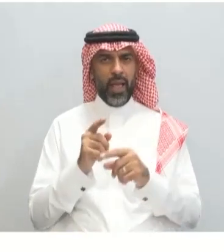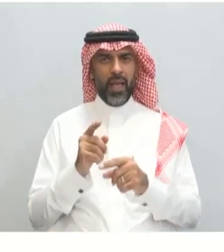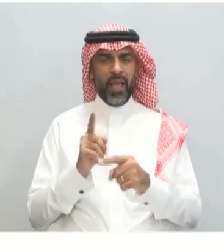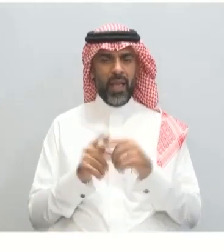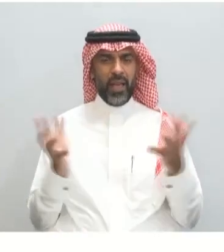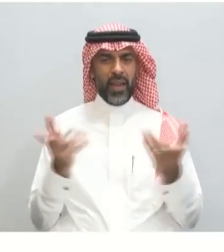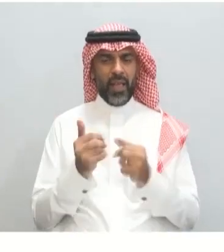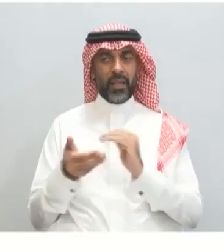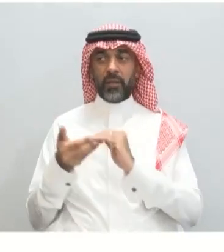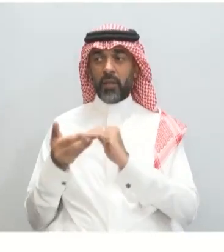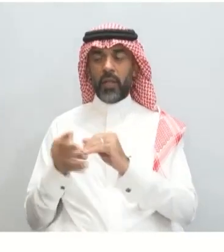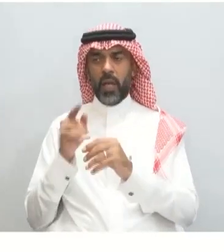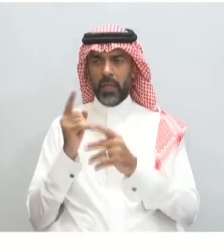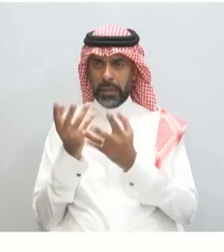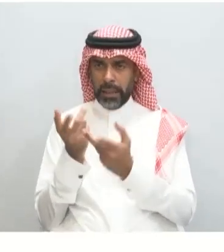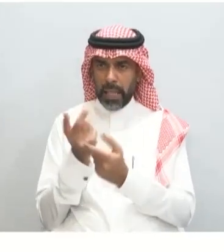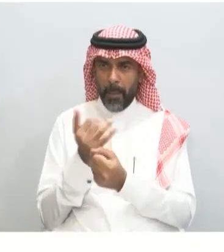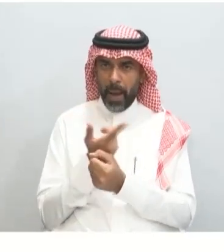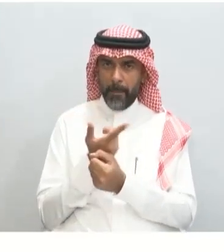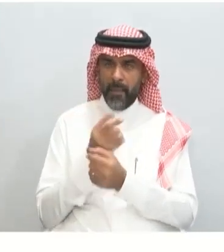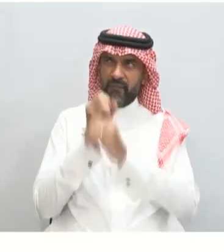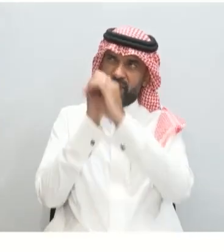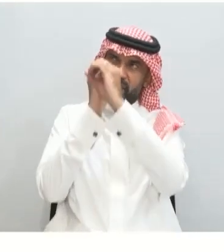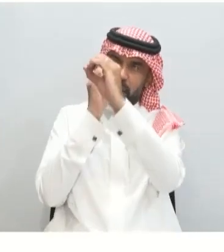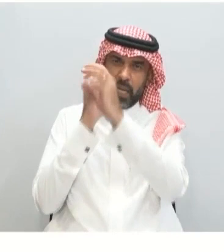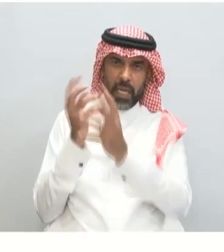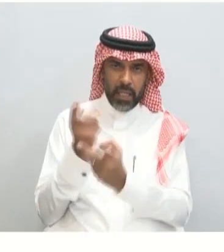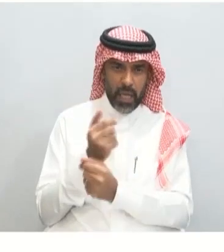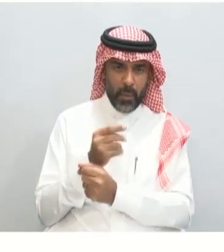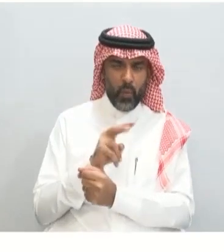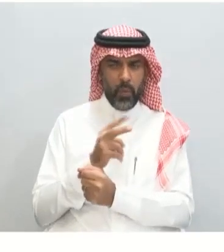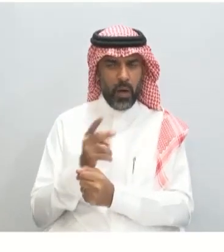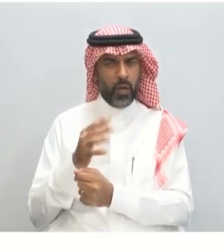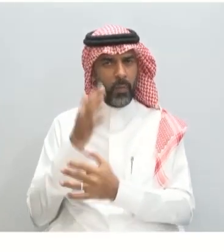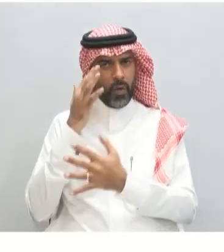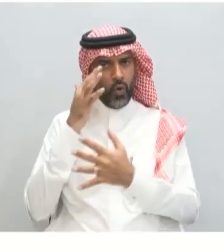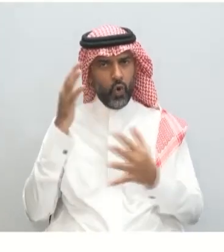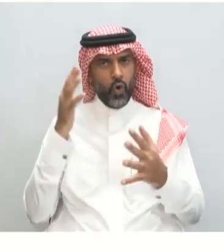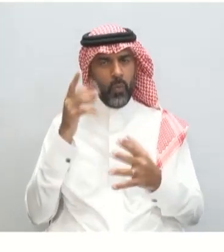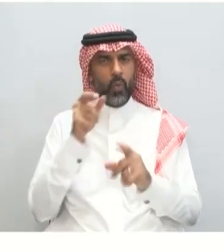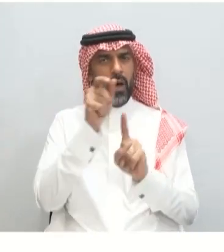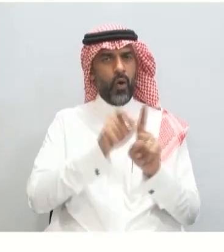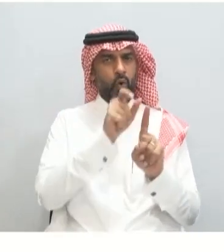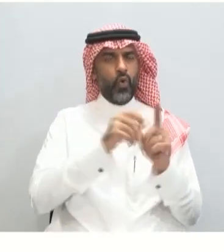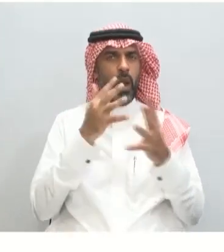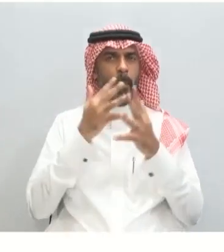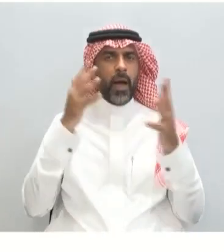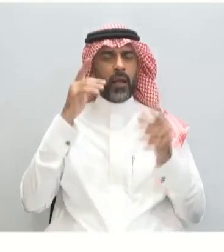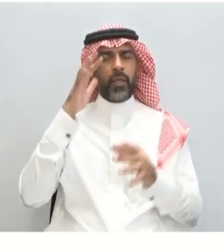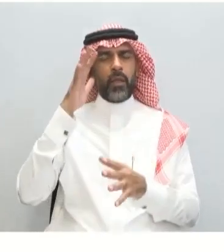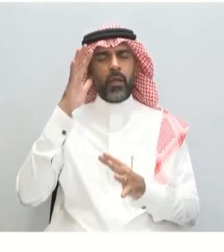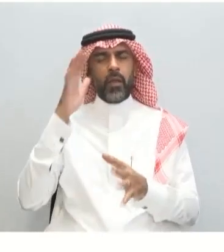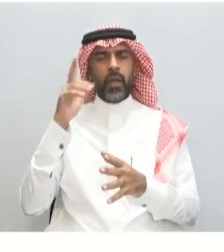على على الحسابات الفلكيه وغيرها ابنائي من العلوم ومن العلماء الذين